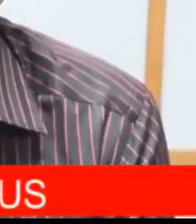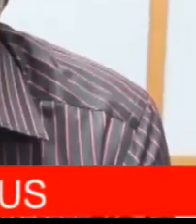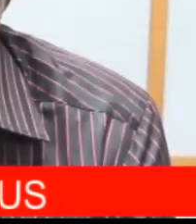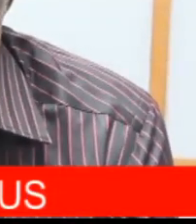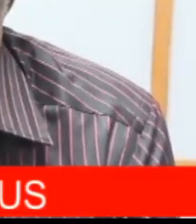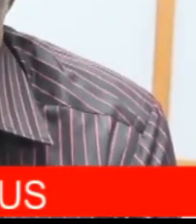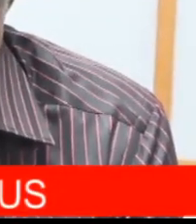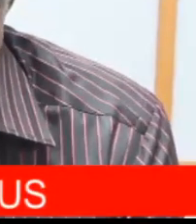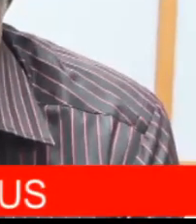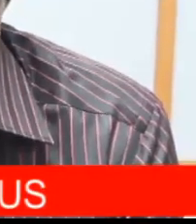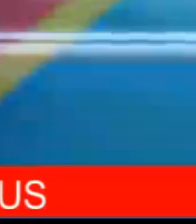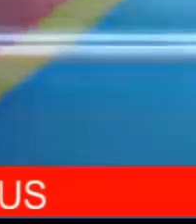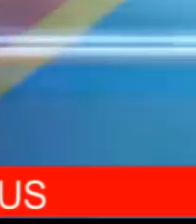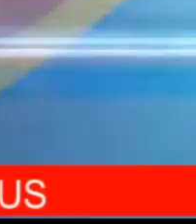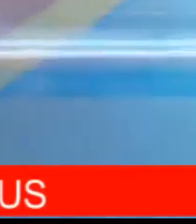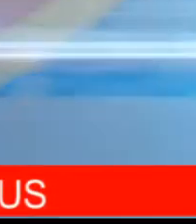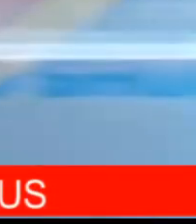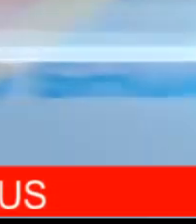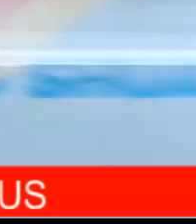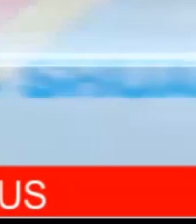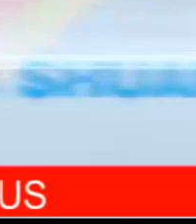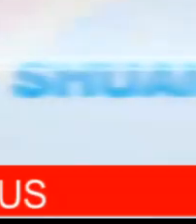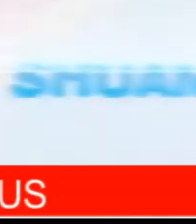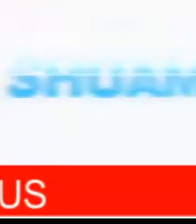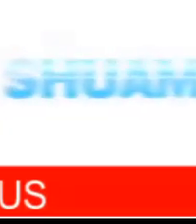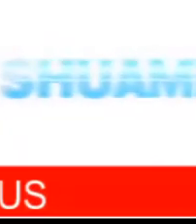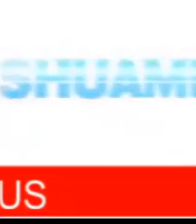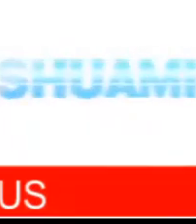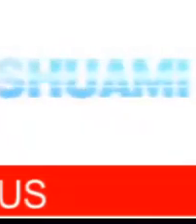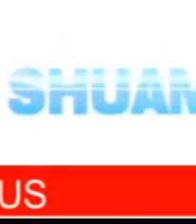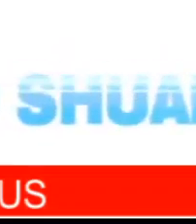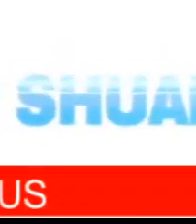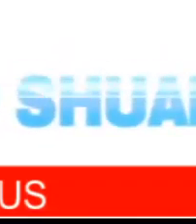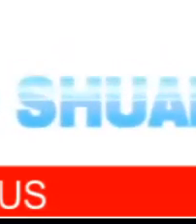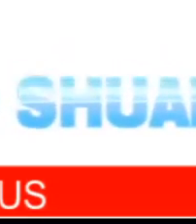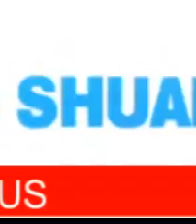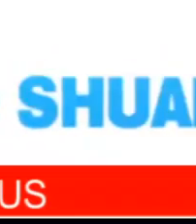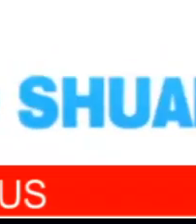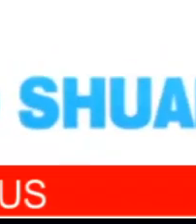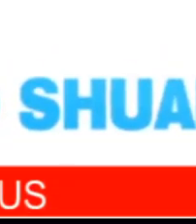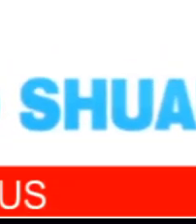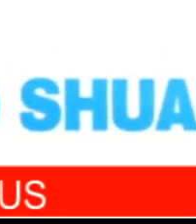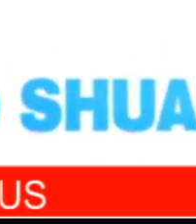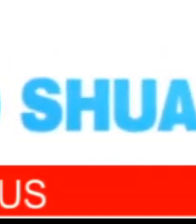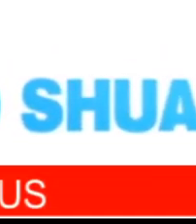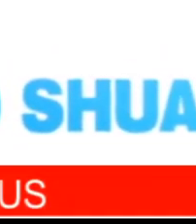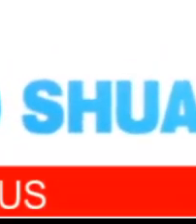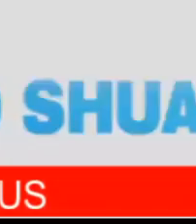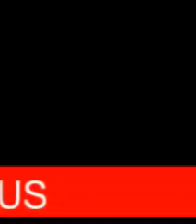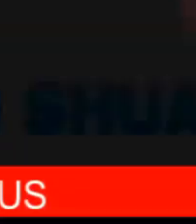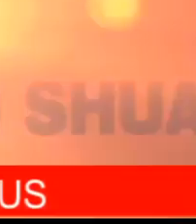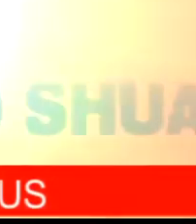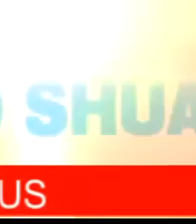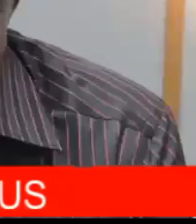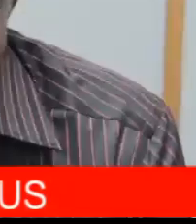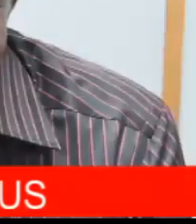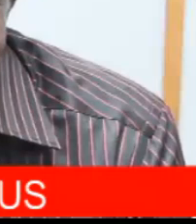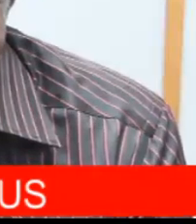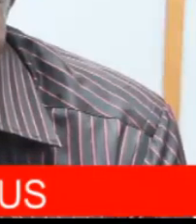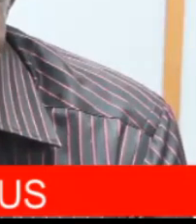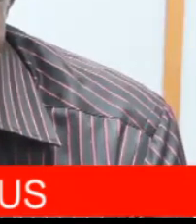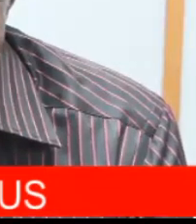Kotaka na YouTube beta ya Lolo Chouami TV. Ya Lolo Chouami TV. Cliquez na